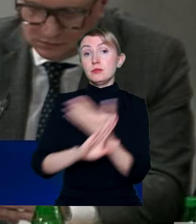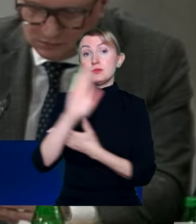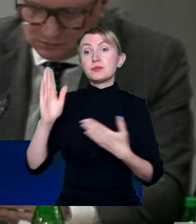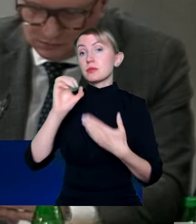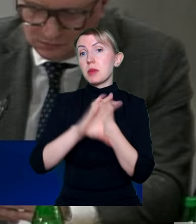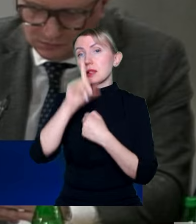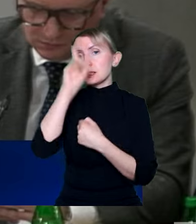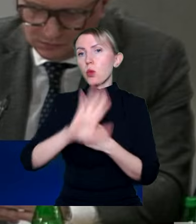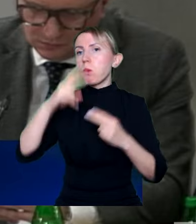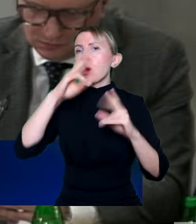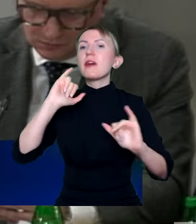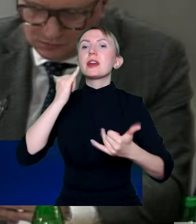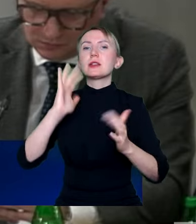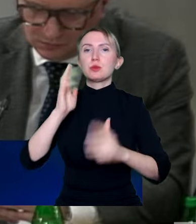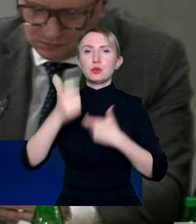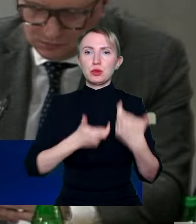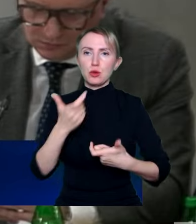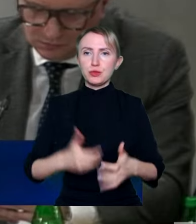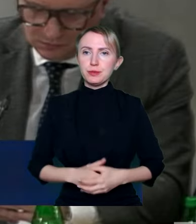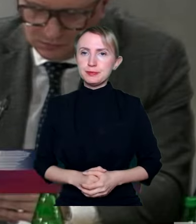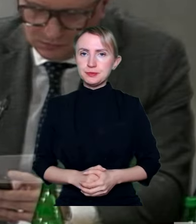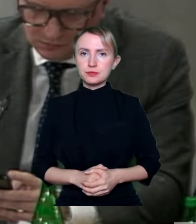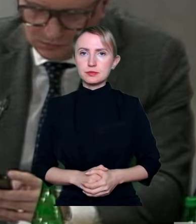też, jak to robić.